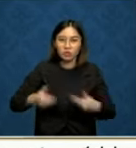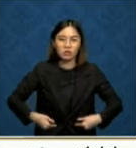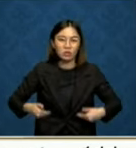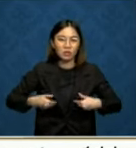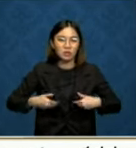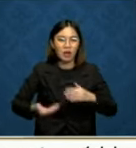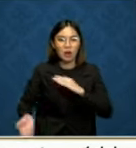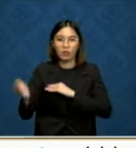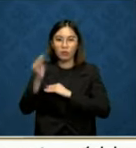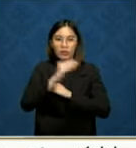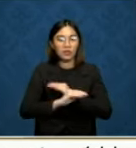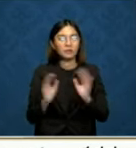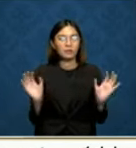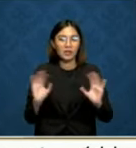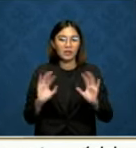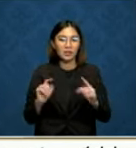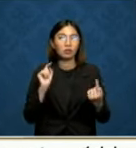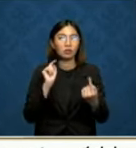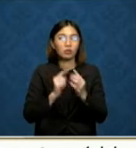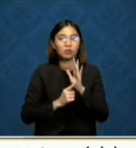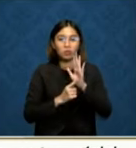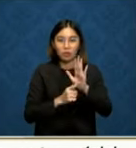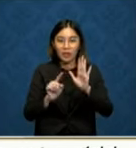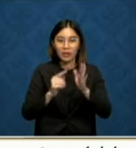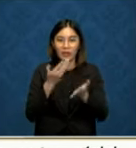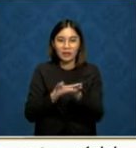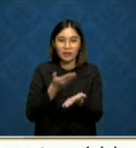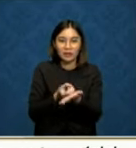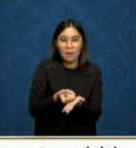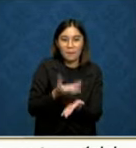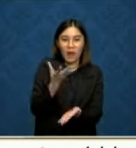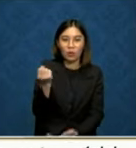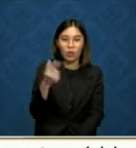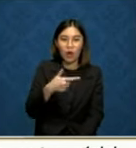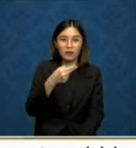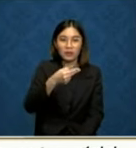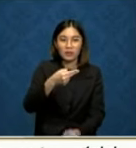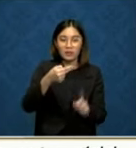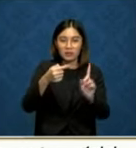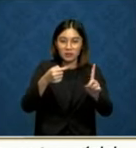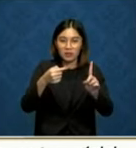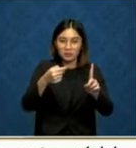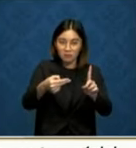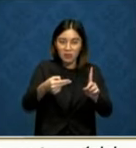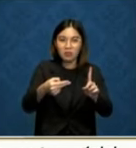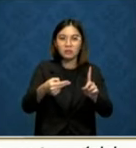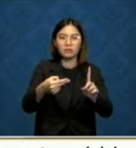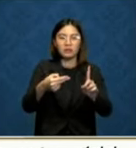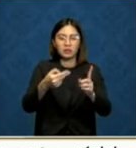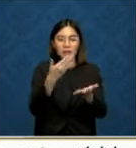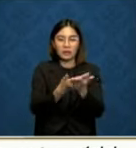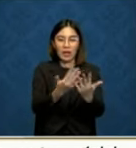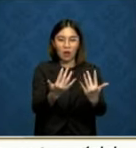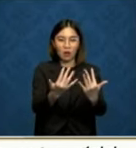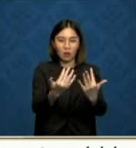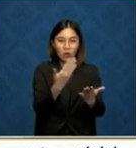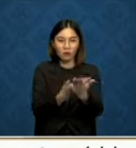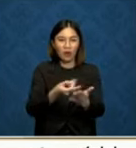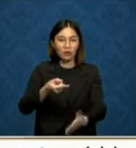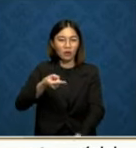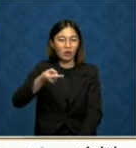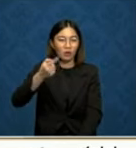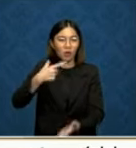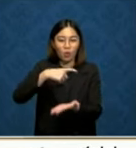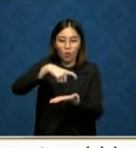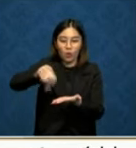ประจำวนของเรานะคะซึ่งนั่นก็กรณีที่มีเงินมากกวา 1,000 บาทจะหนวงเงินไม่ให้เงินประสบความส